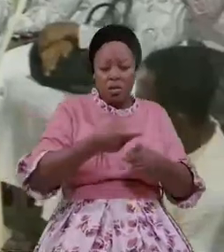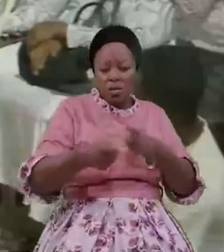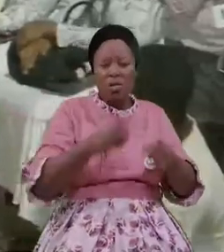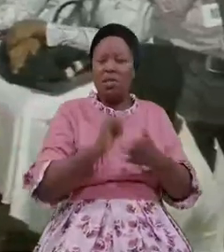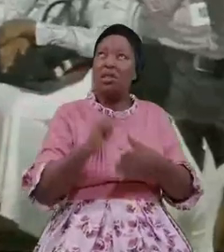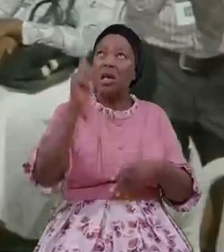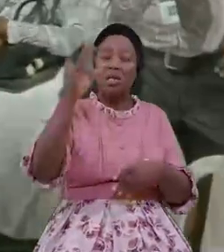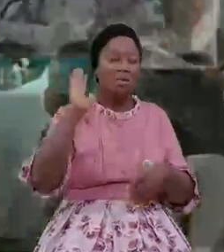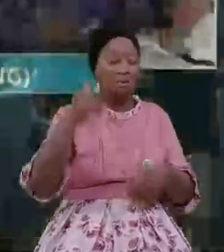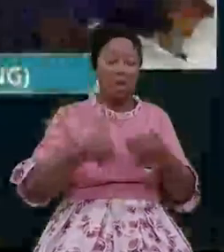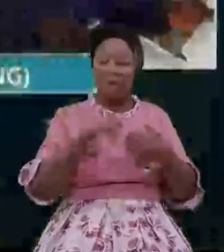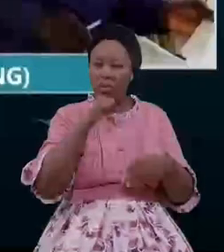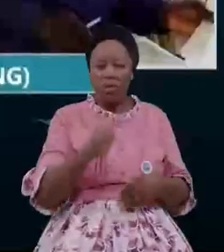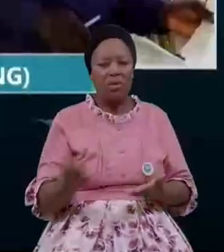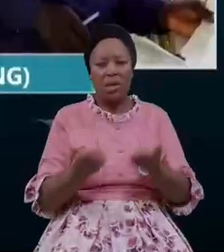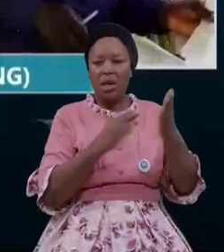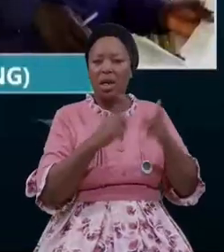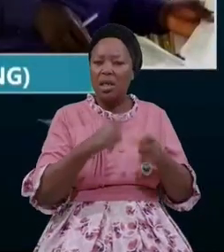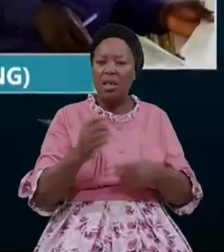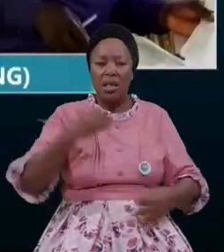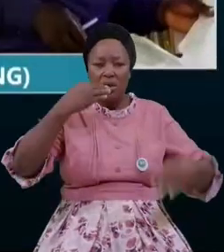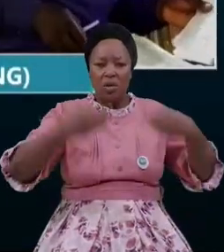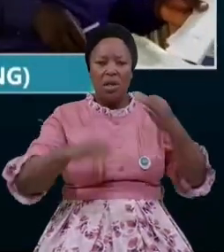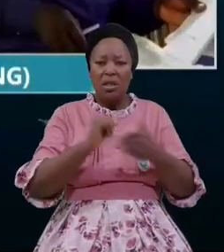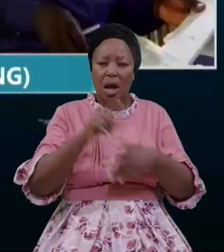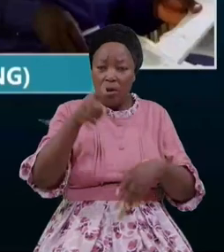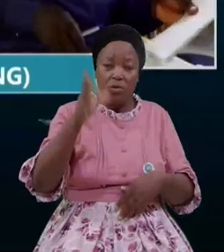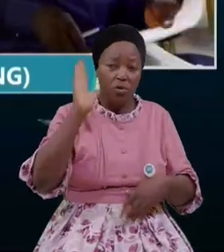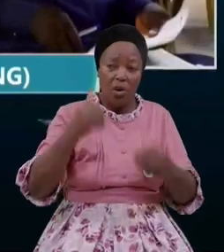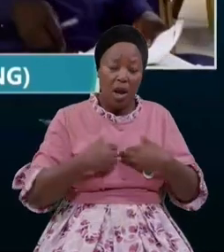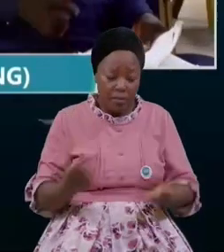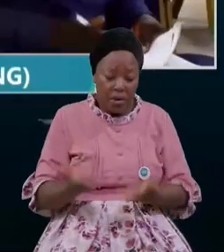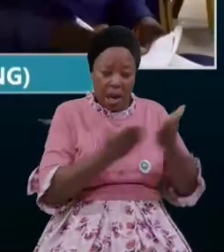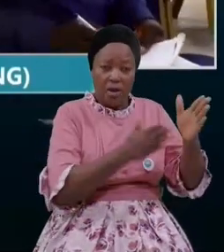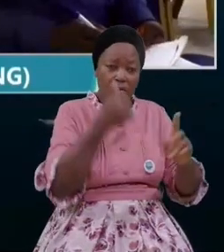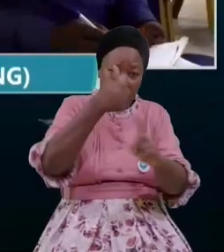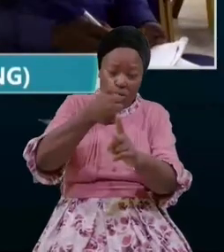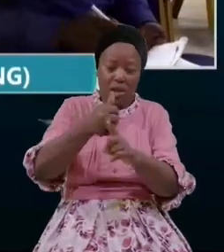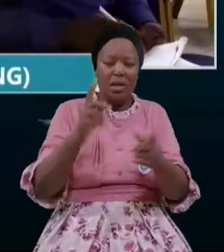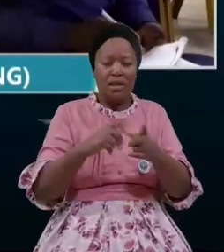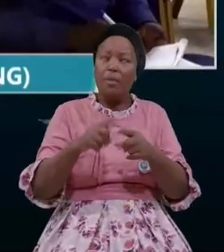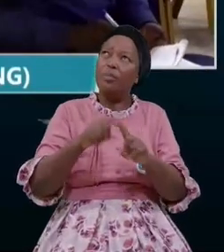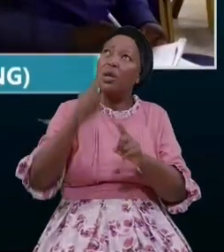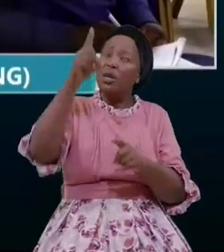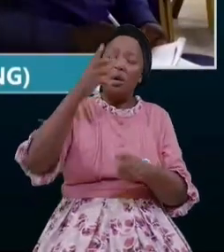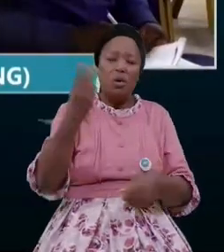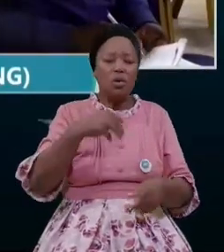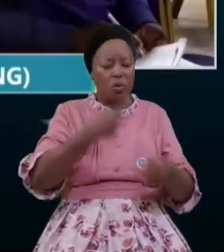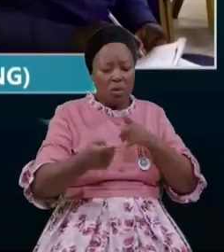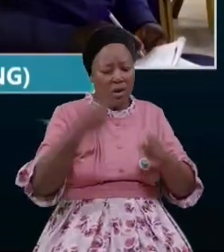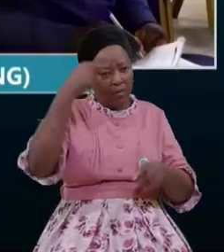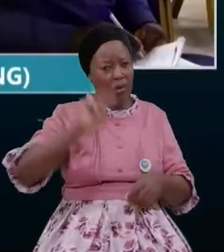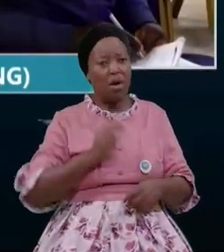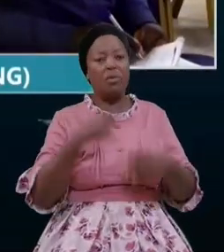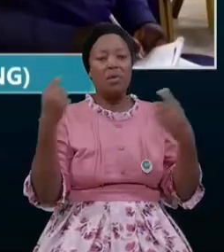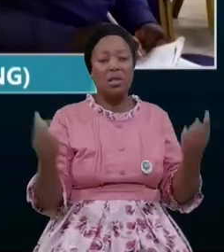porter il portait le jugement que vous devez porter mais il était blessé pour